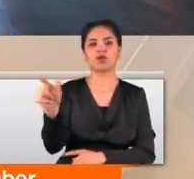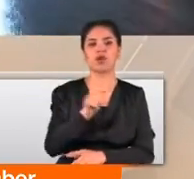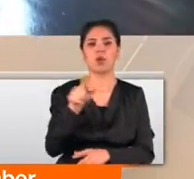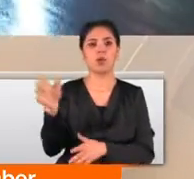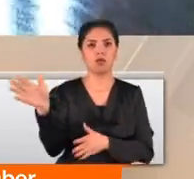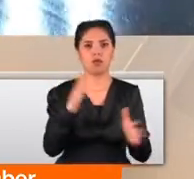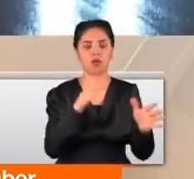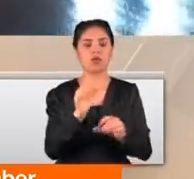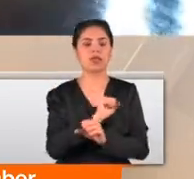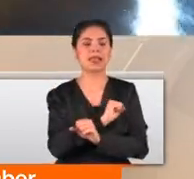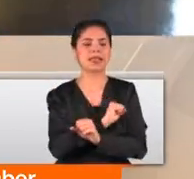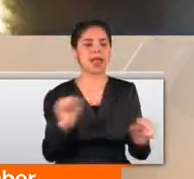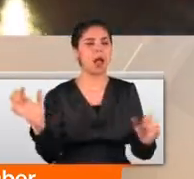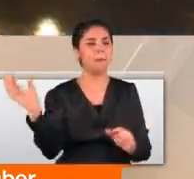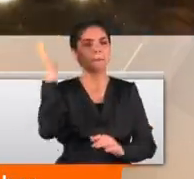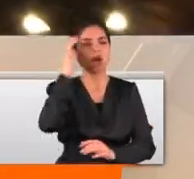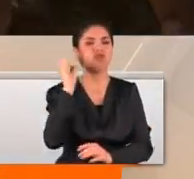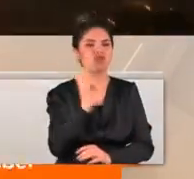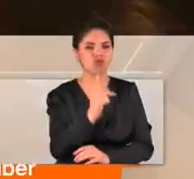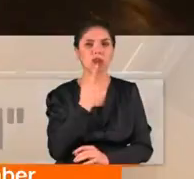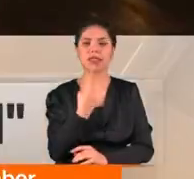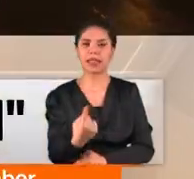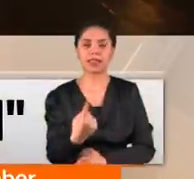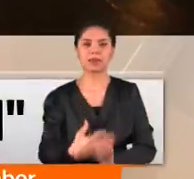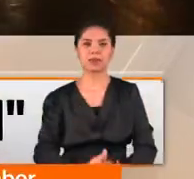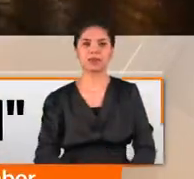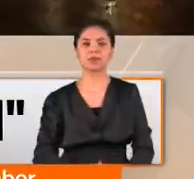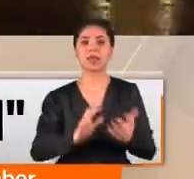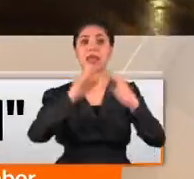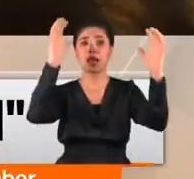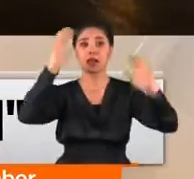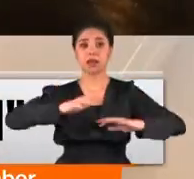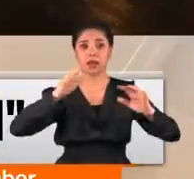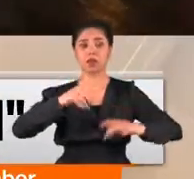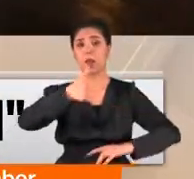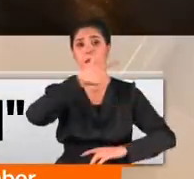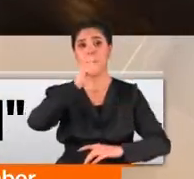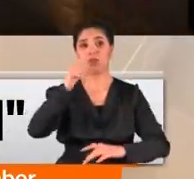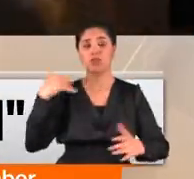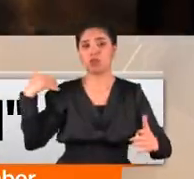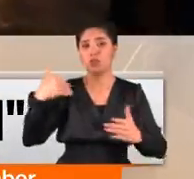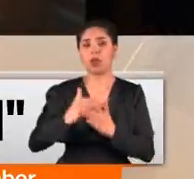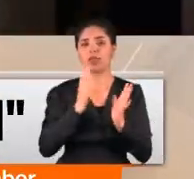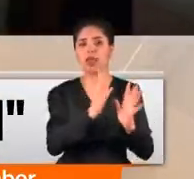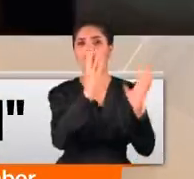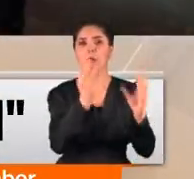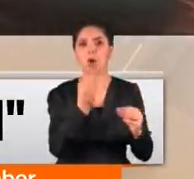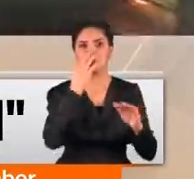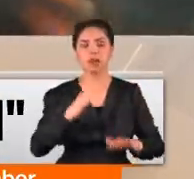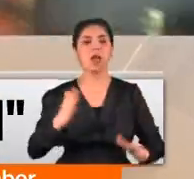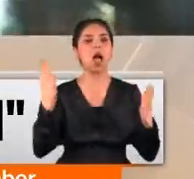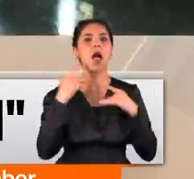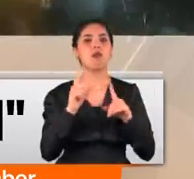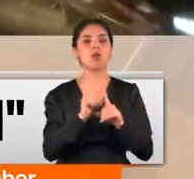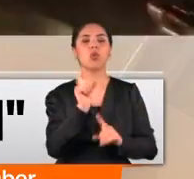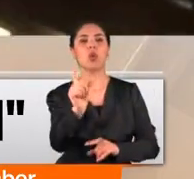fırtınadan en çok etkilenenlerin de kendileri olduğunu söylediler. Kar yağışının Perşembe gününe kadar devam etmesi bekleniyor. Meteorolojiden